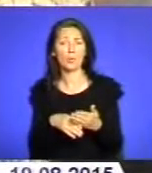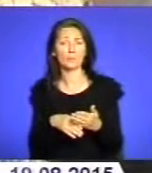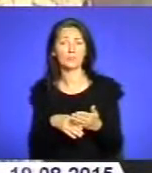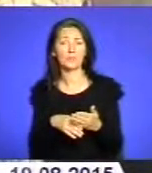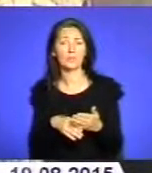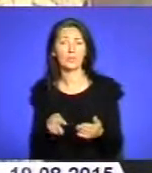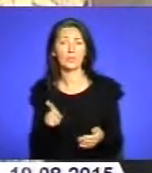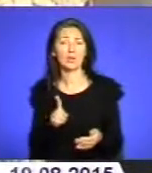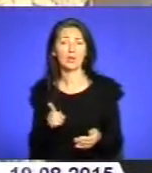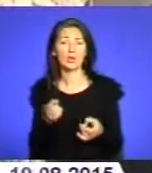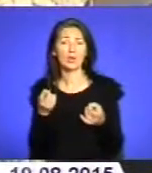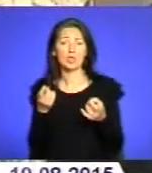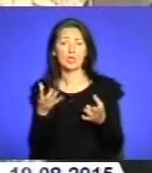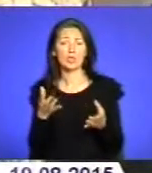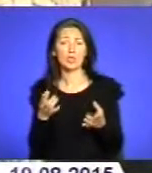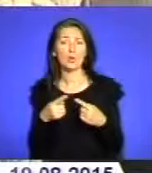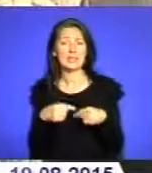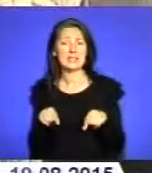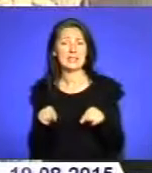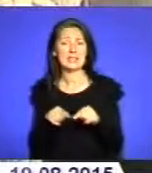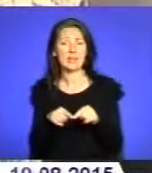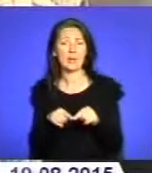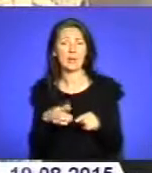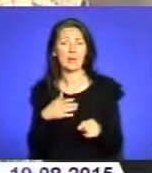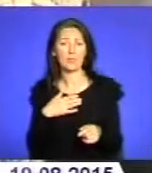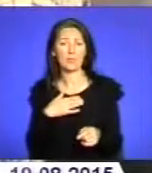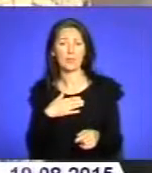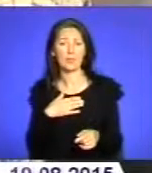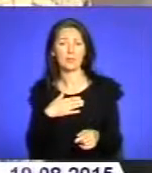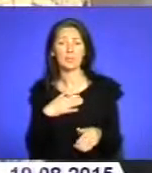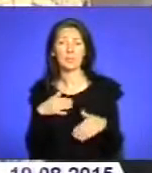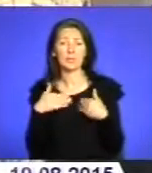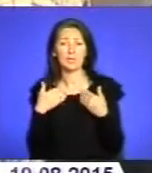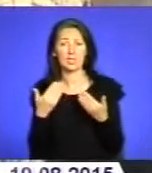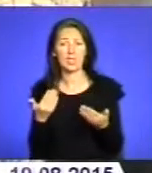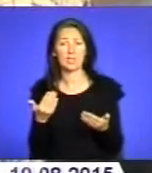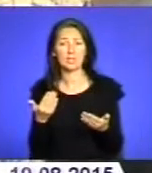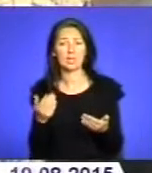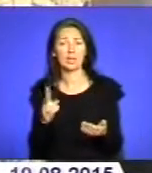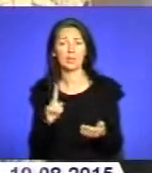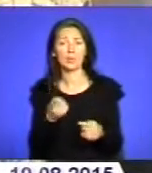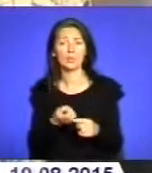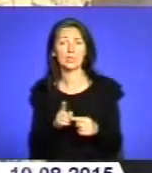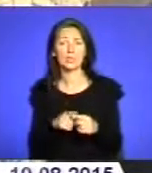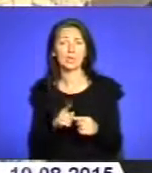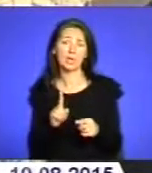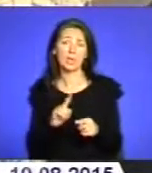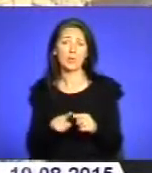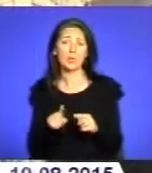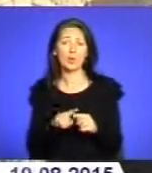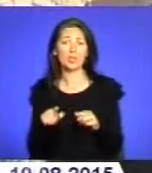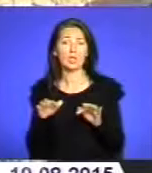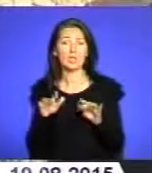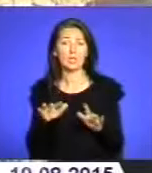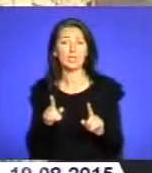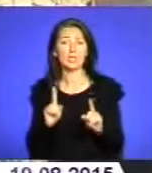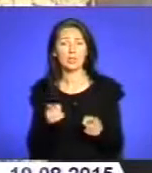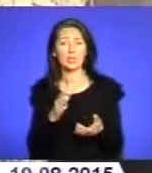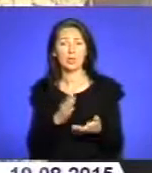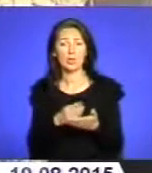Щодо спрощеної системи, ми зверталися, щоб це якось прискорити процес. Дійсно, є